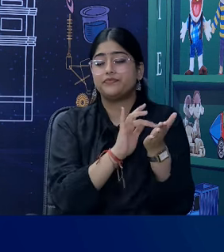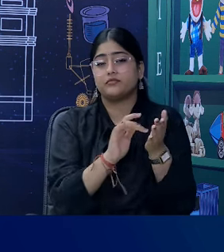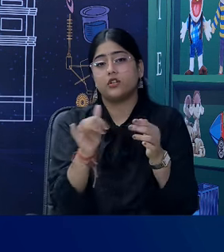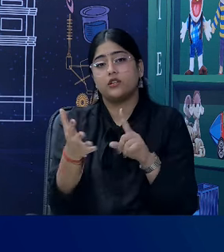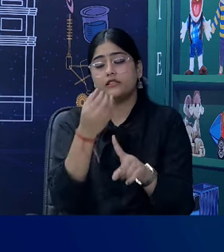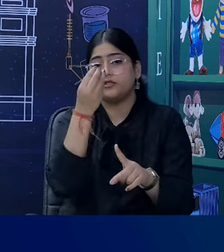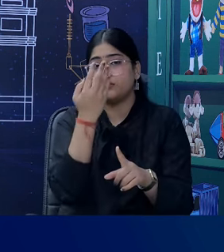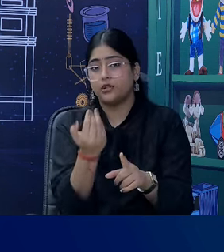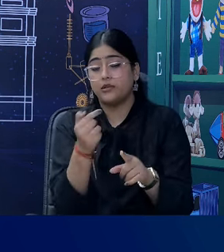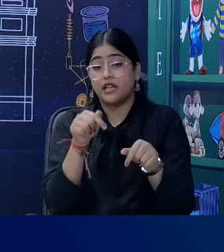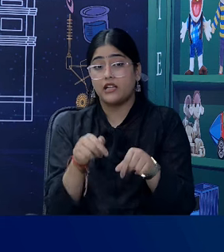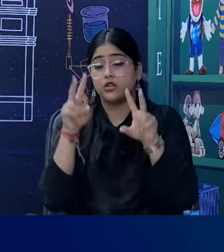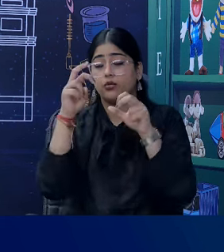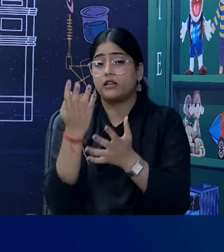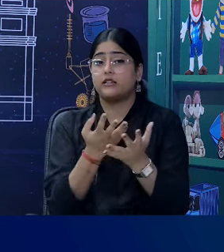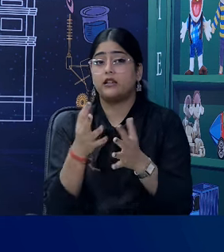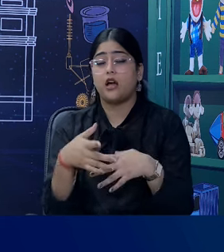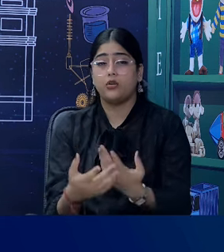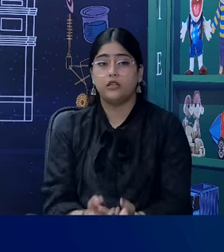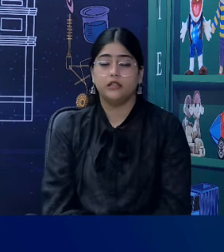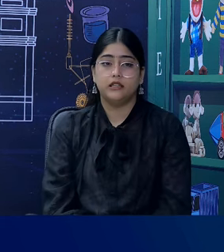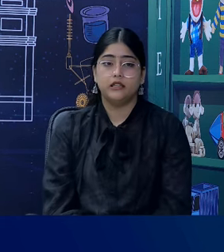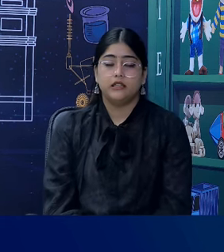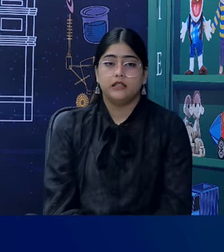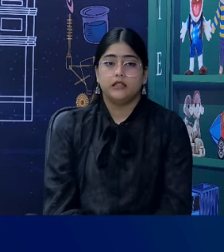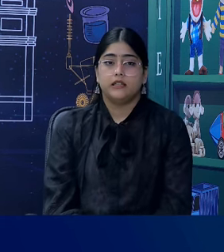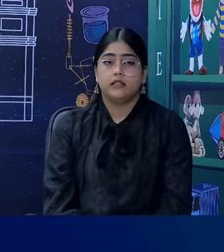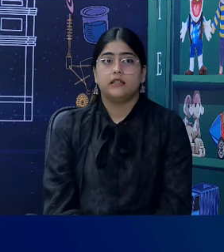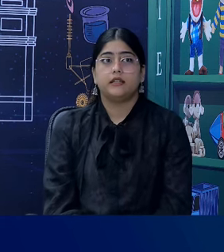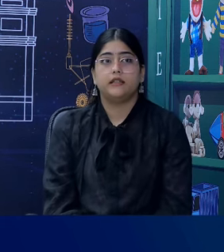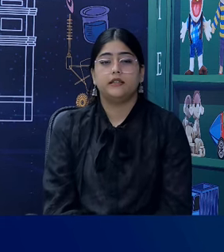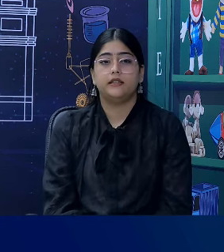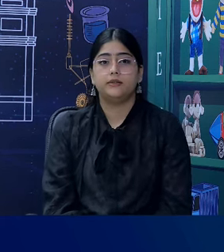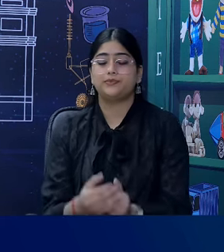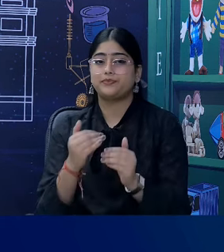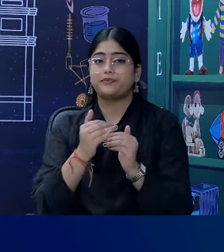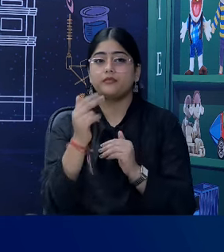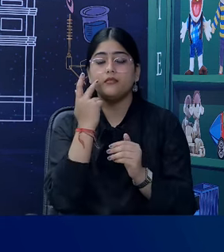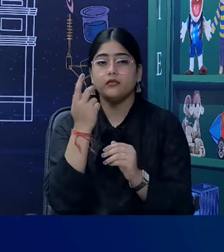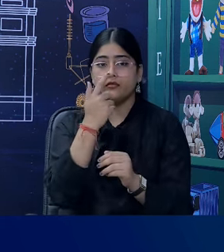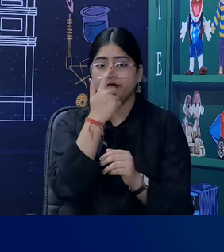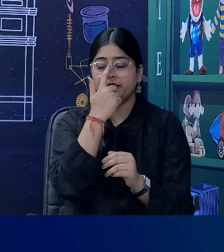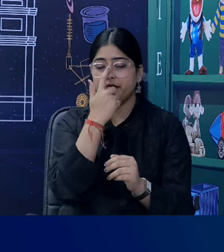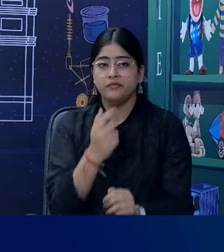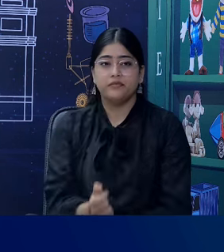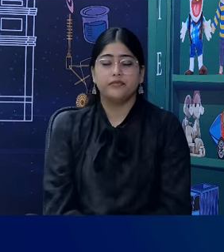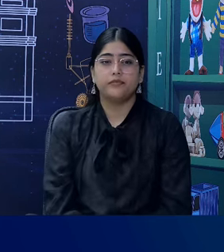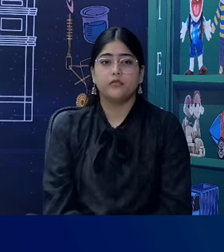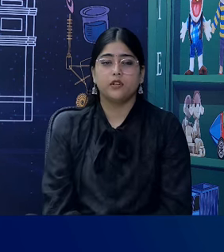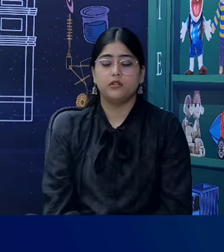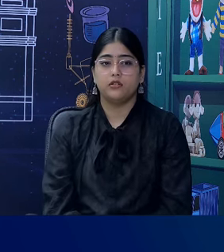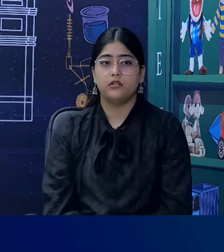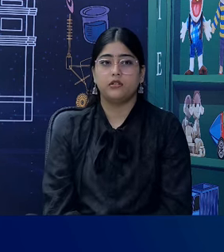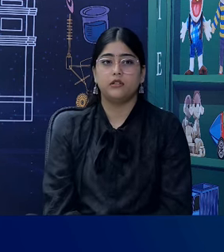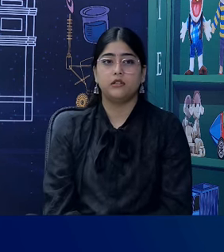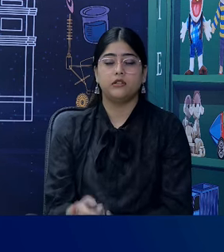है तो उनके लिए उनको फैसिलिटेट करने के लिए ये मैप आपका बना हुआ है बिल्कुल बिल्कुल आगे बढ़ते हैं चलिए अब हम